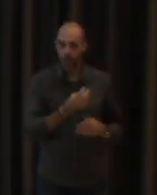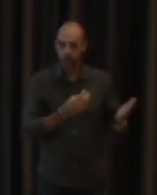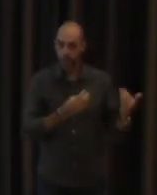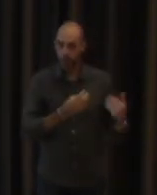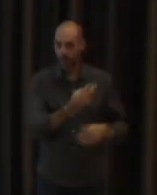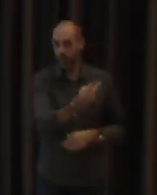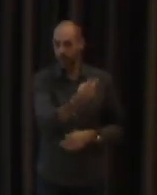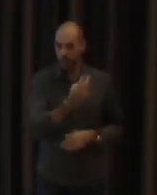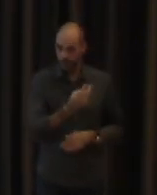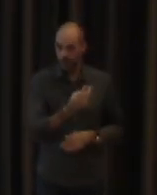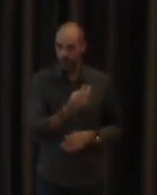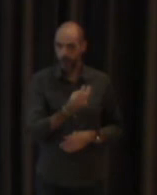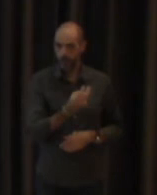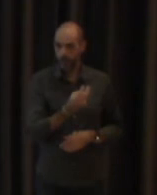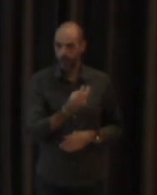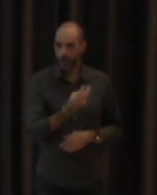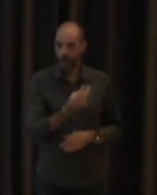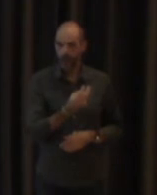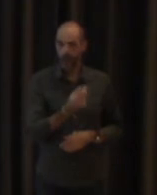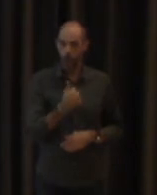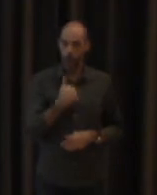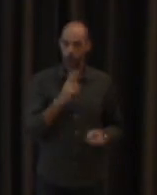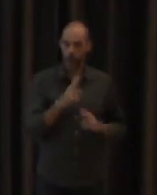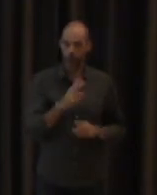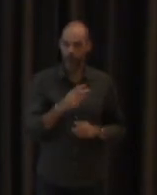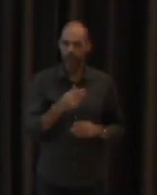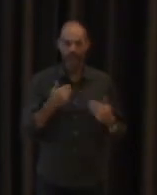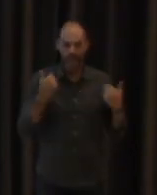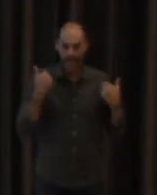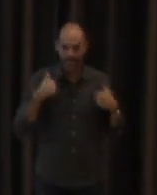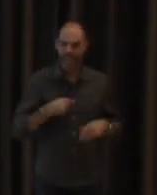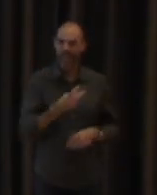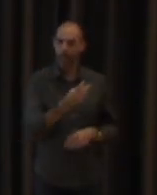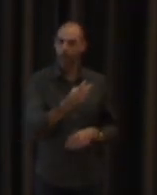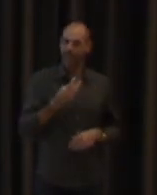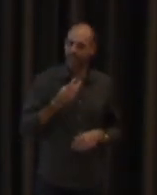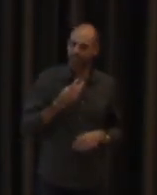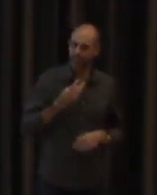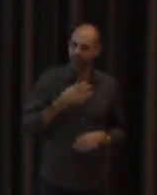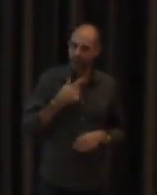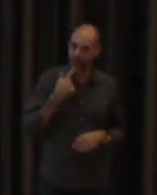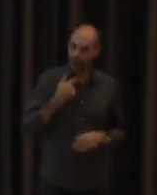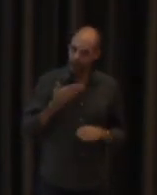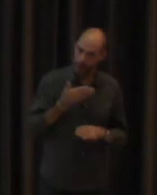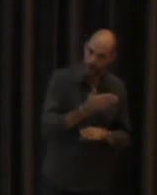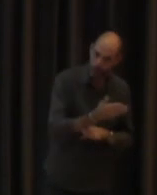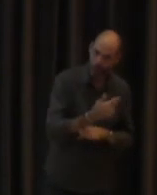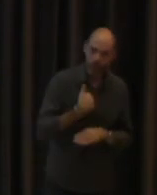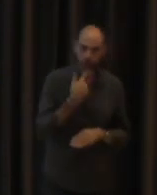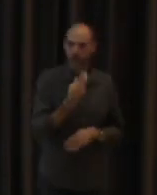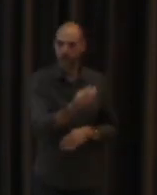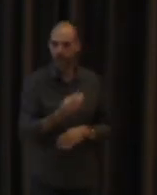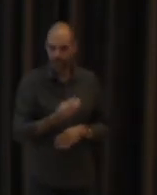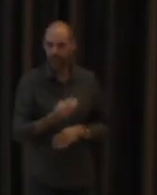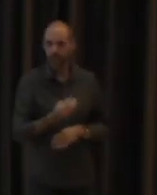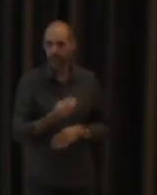acosta't al lloc meu, contestarem ja vinc cap al teu lloc. No totes els parlars del català ho fan,